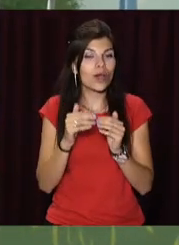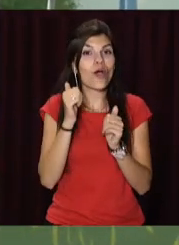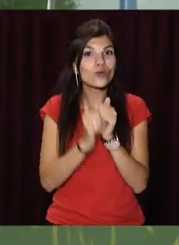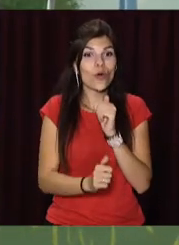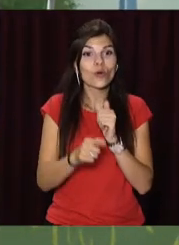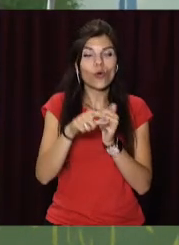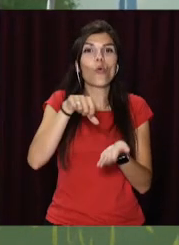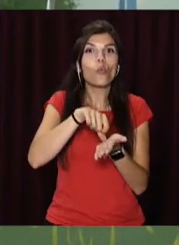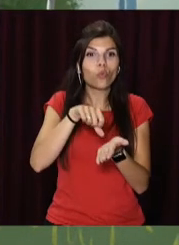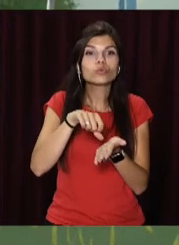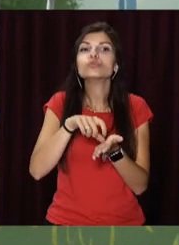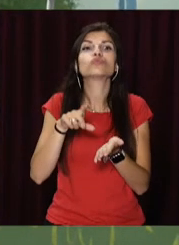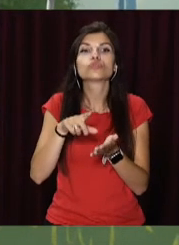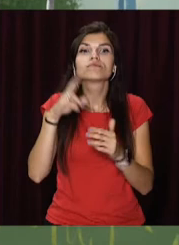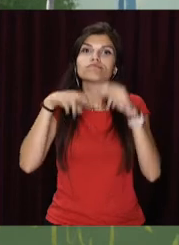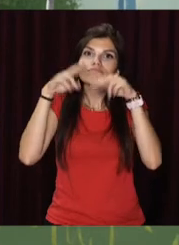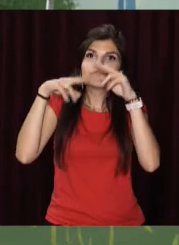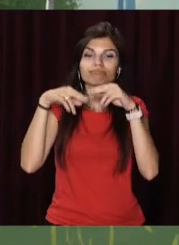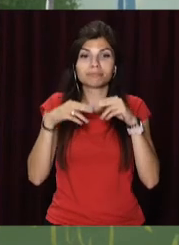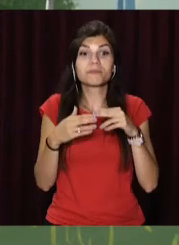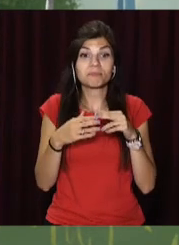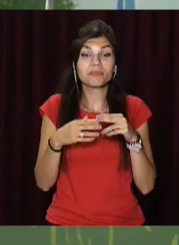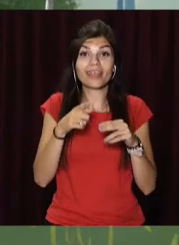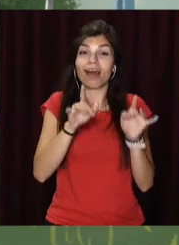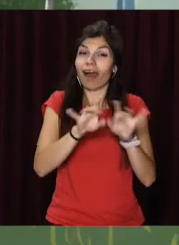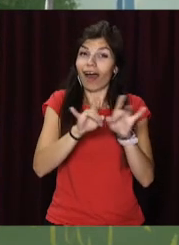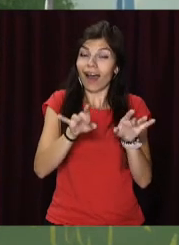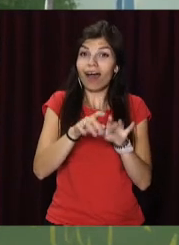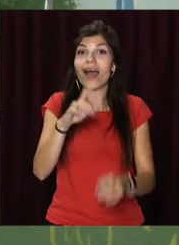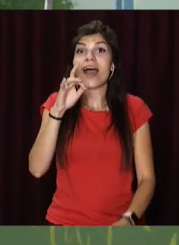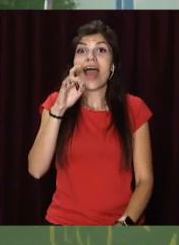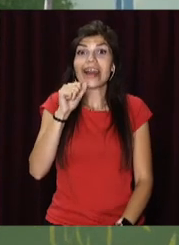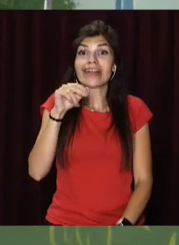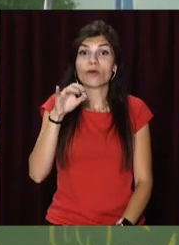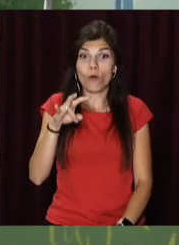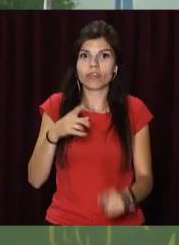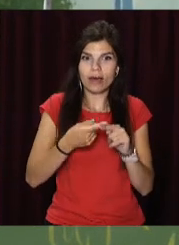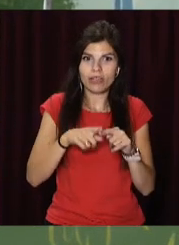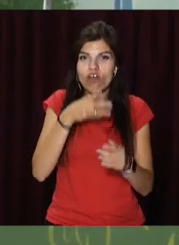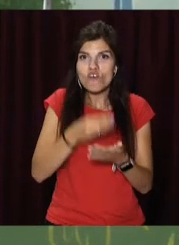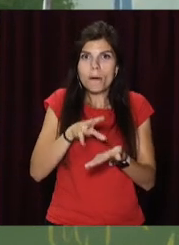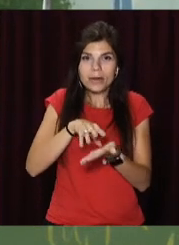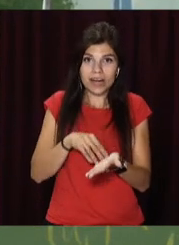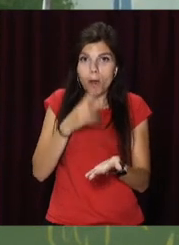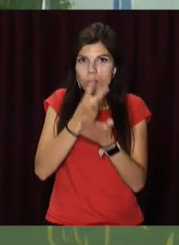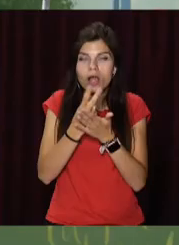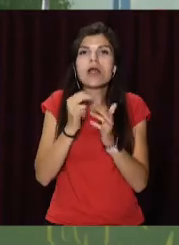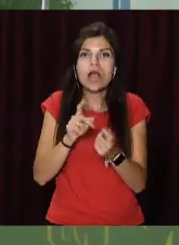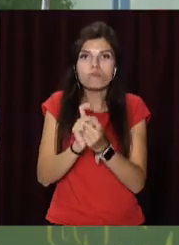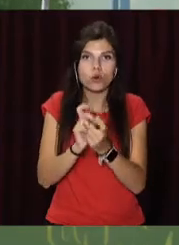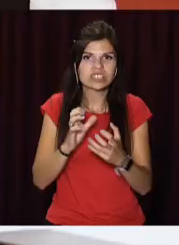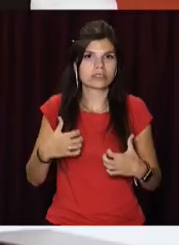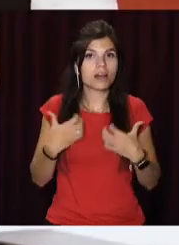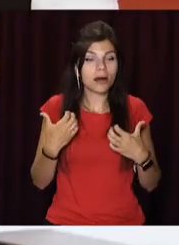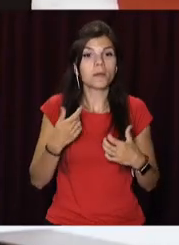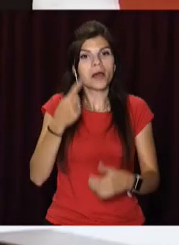Кожен брав участь у його будівництві. Родіон – головний герой мультфільму «Приборкання чудовиськ». На власному прикладі показує, як боротися зі